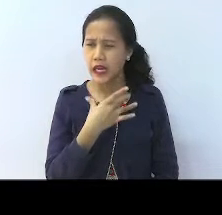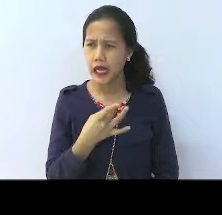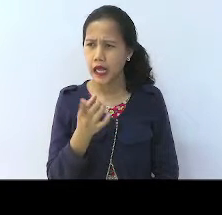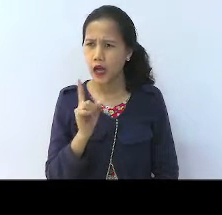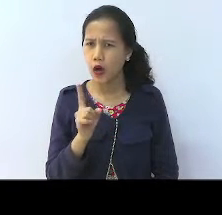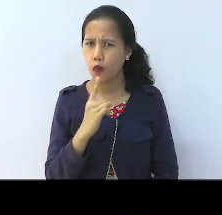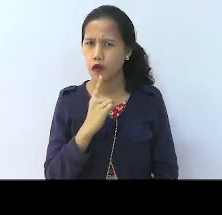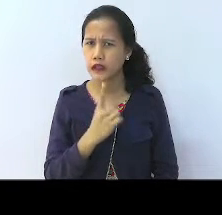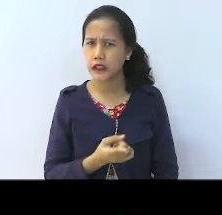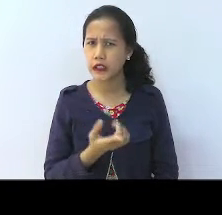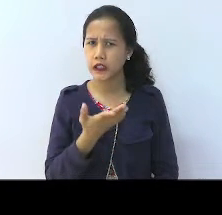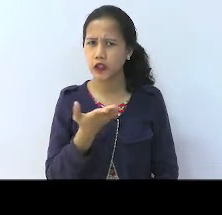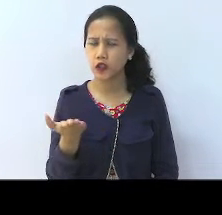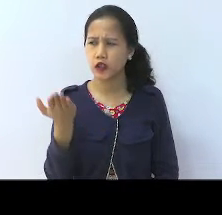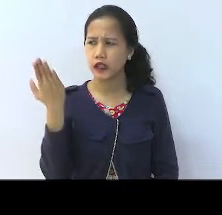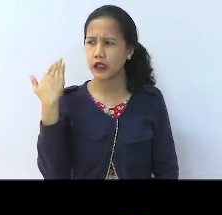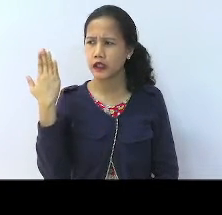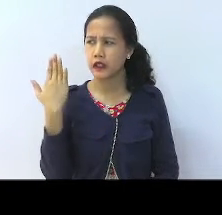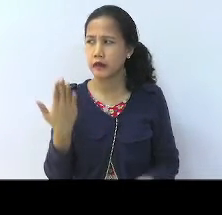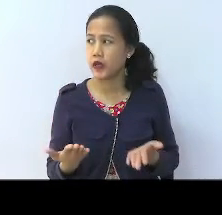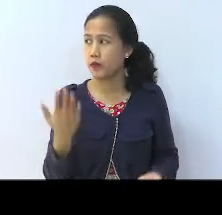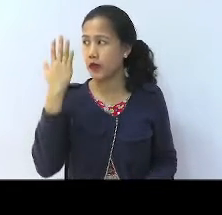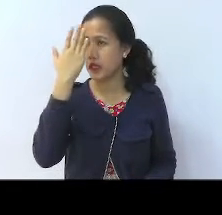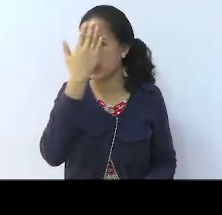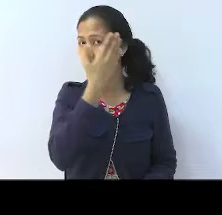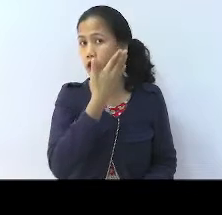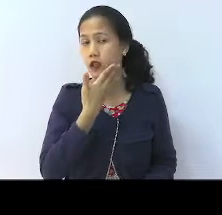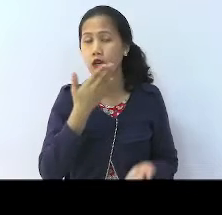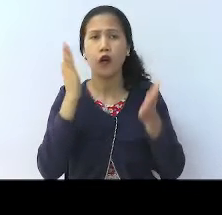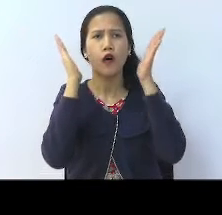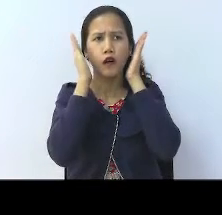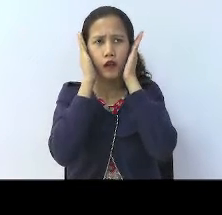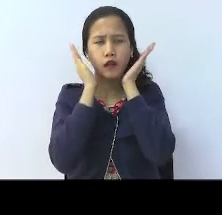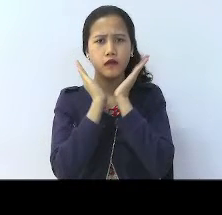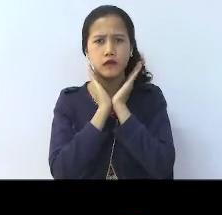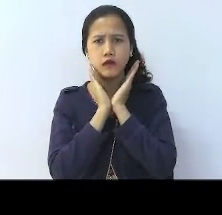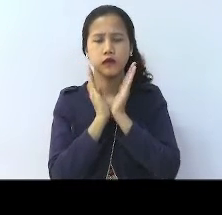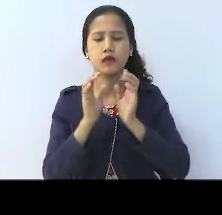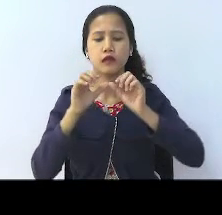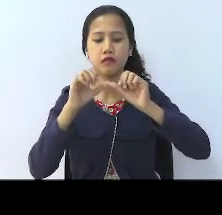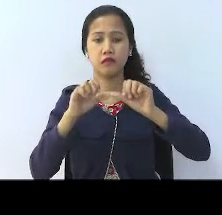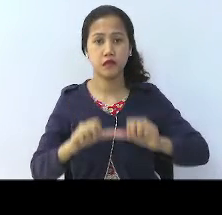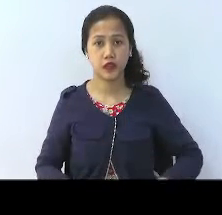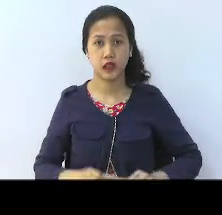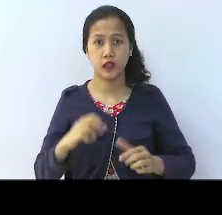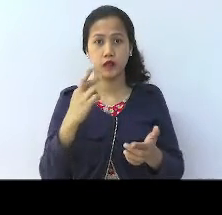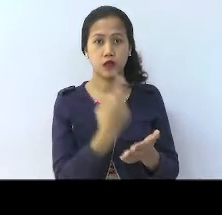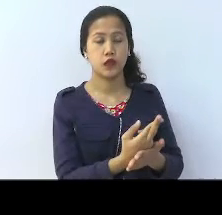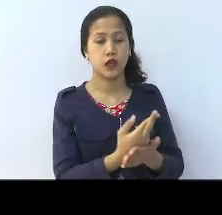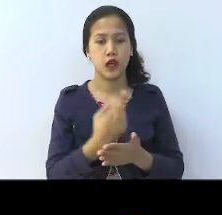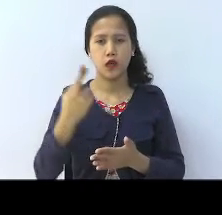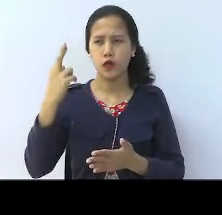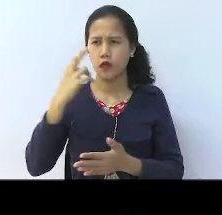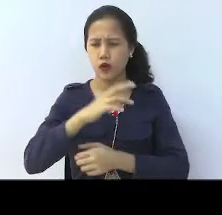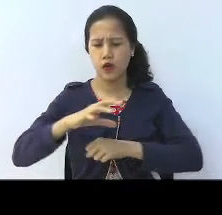mga sintomas ng TMD? Pananakit sa mga muscles sa pagnguya. Katulad nga po yung